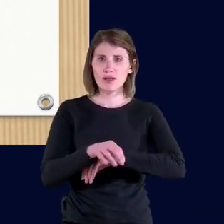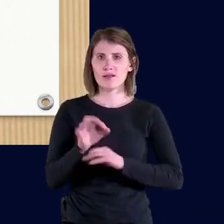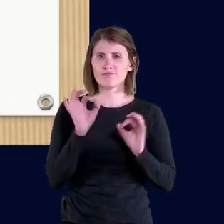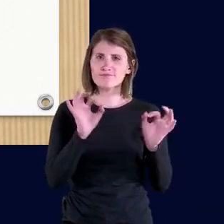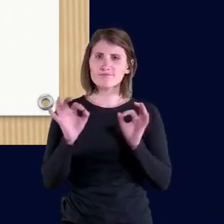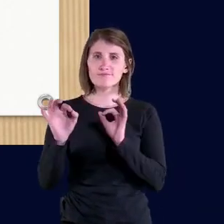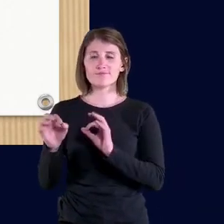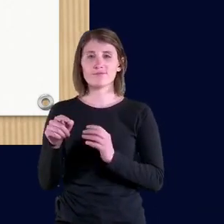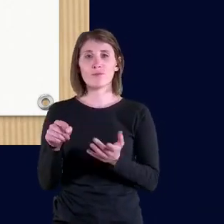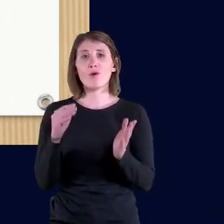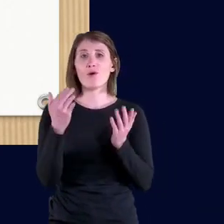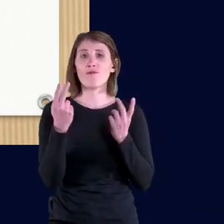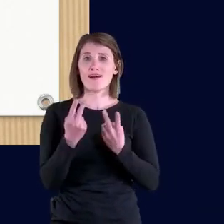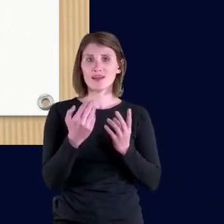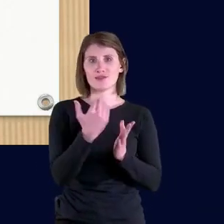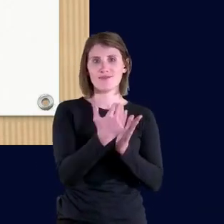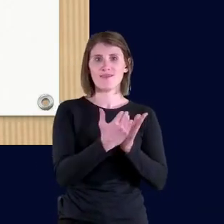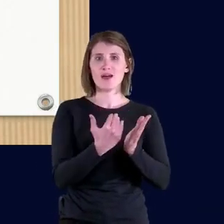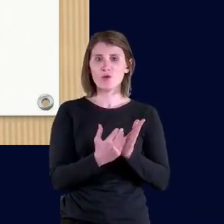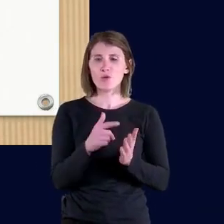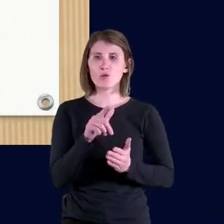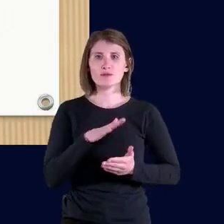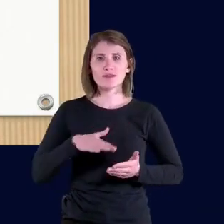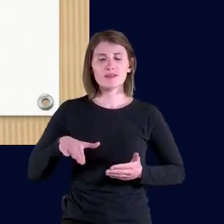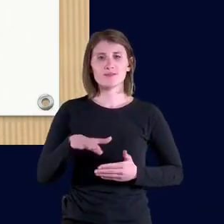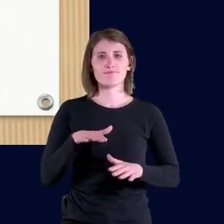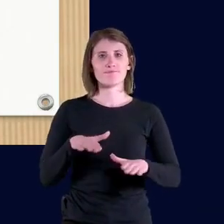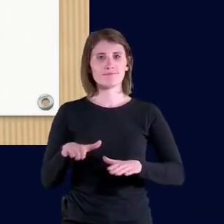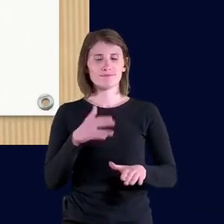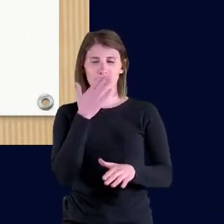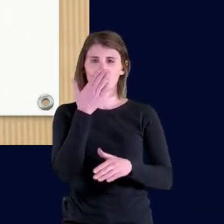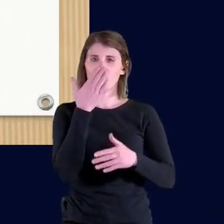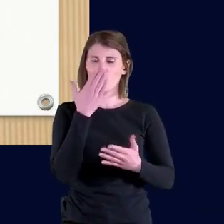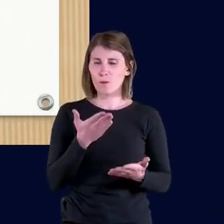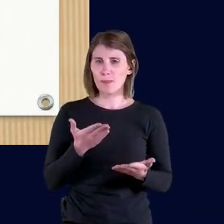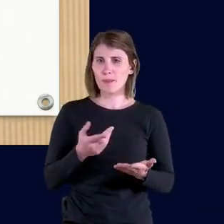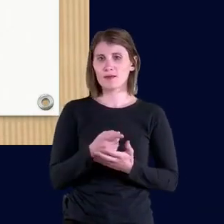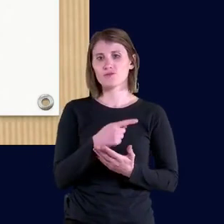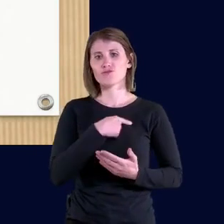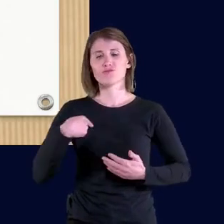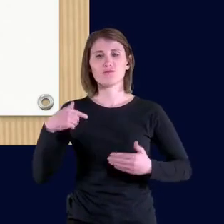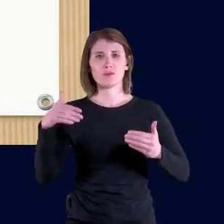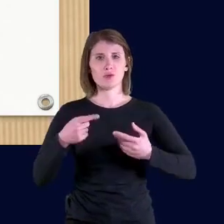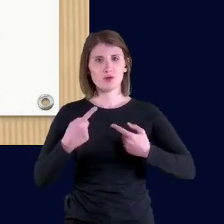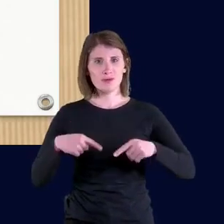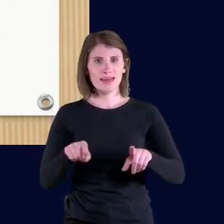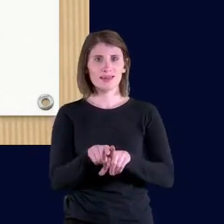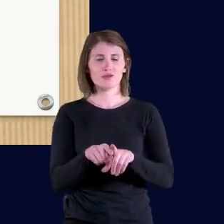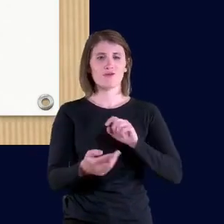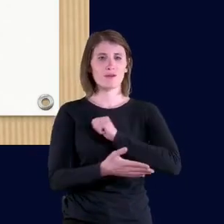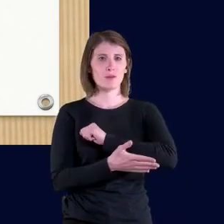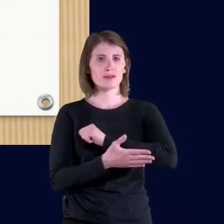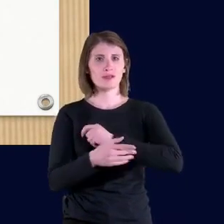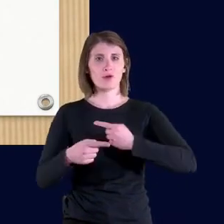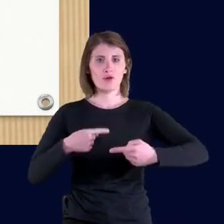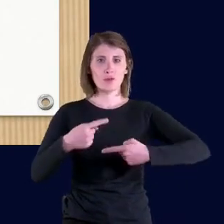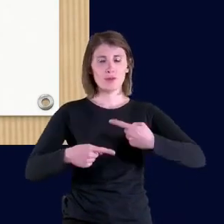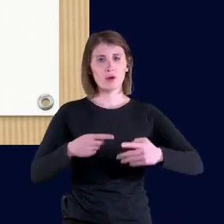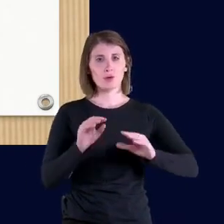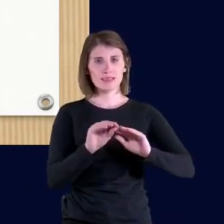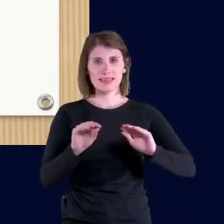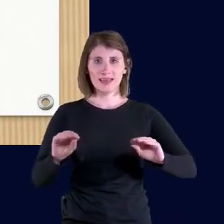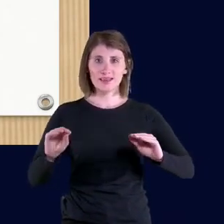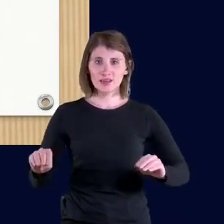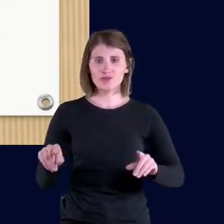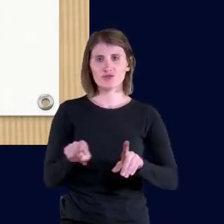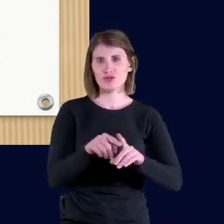pracujemy od warunków jakie mamy też lokalowe czy będziemy mogli realizować podstawowe procesy dydaktyczne